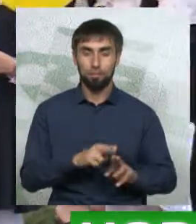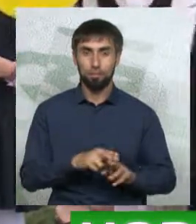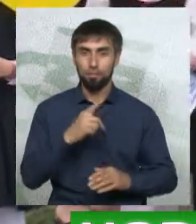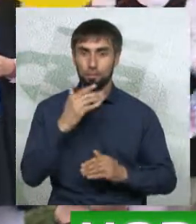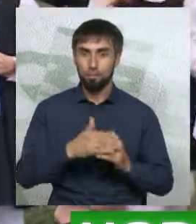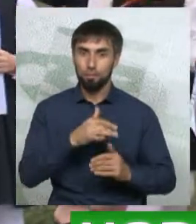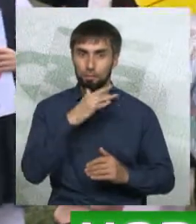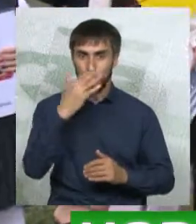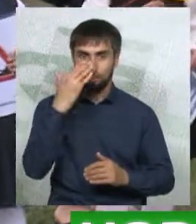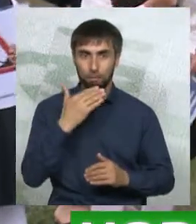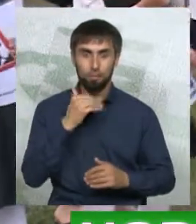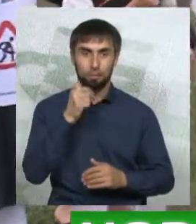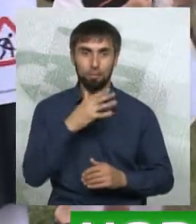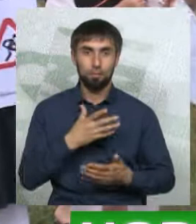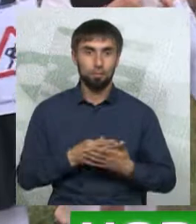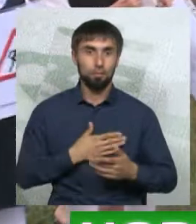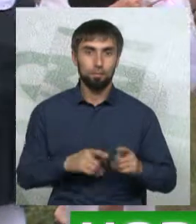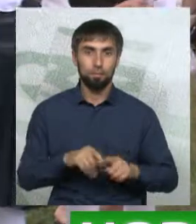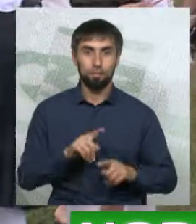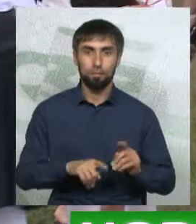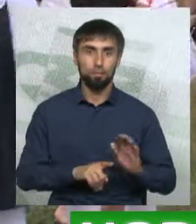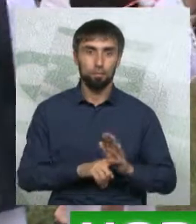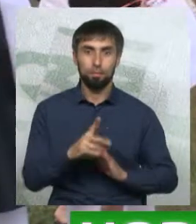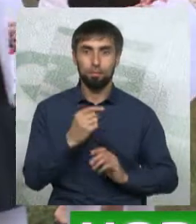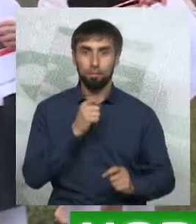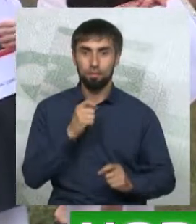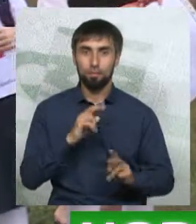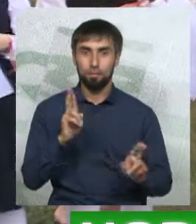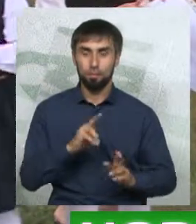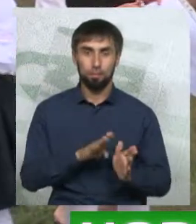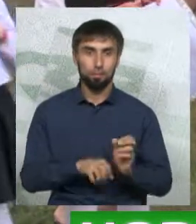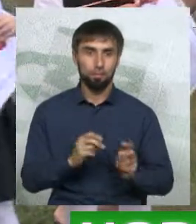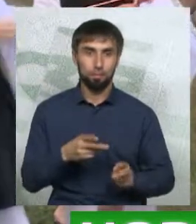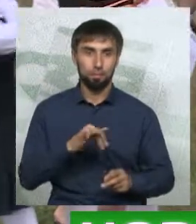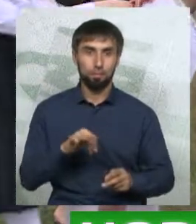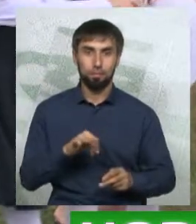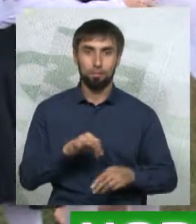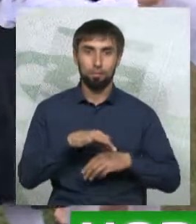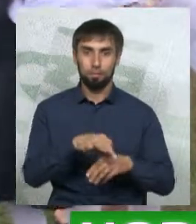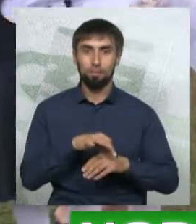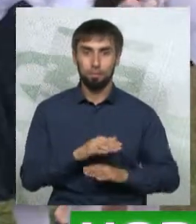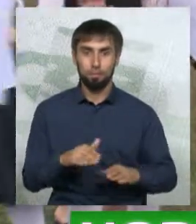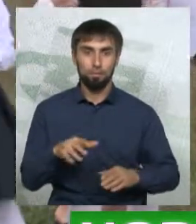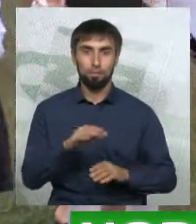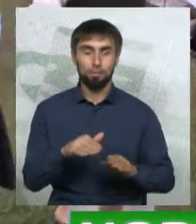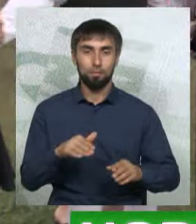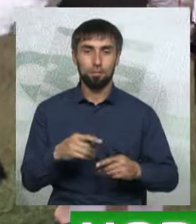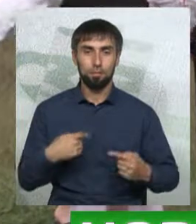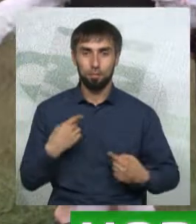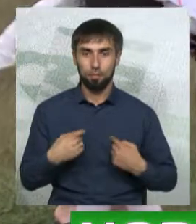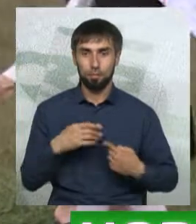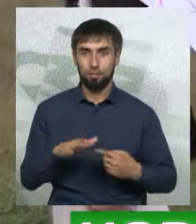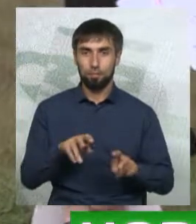к летнему периоду, это когда наши родители начинают не соблюдать правила безопасности при перевозке детей, дети страдают в качестве